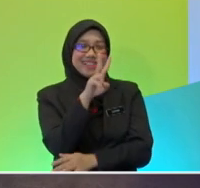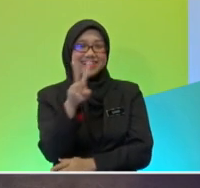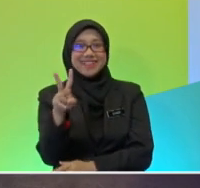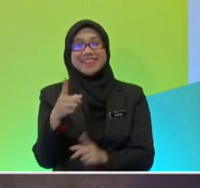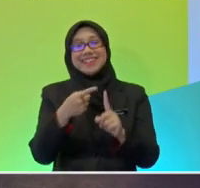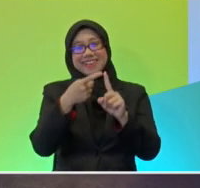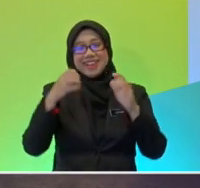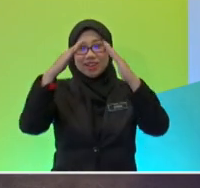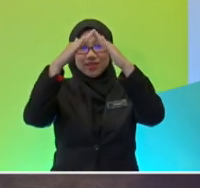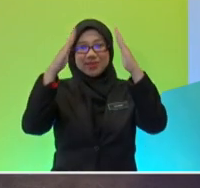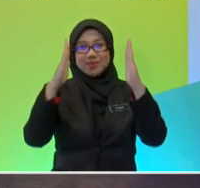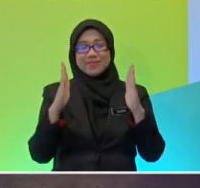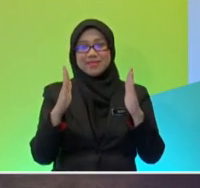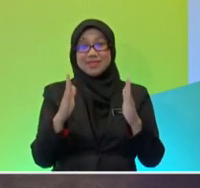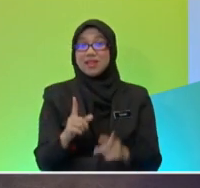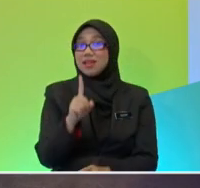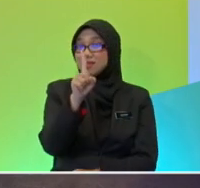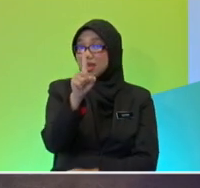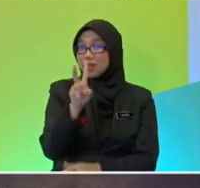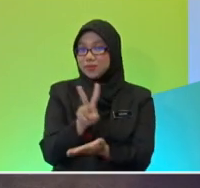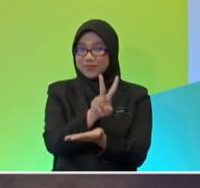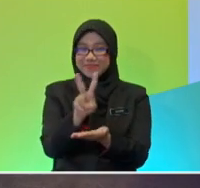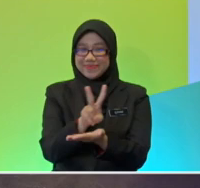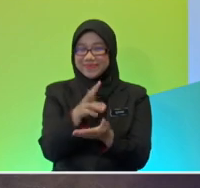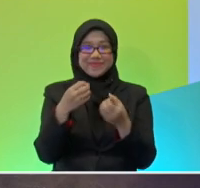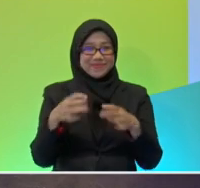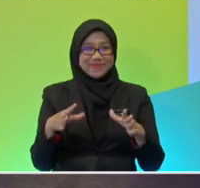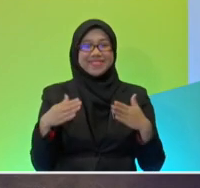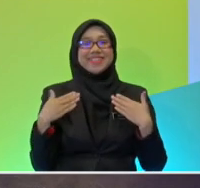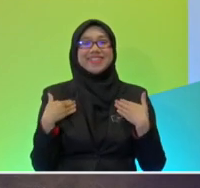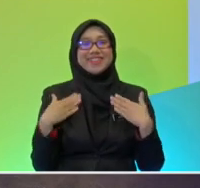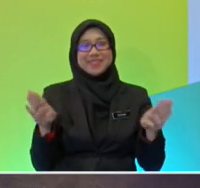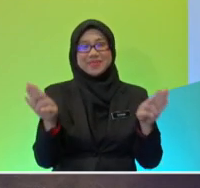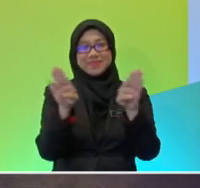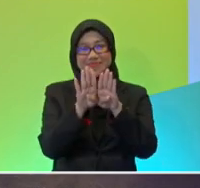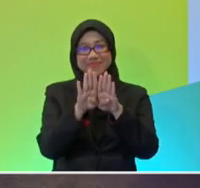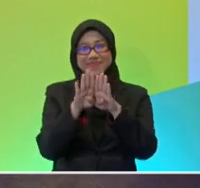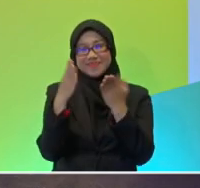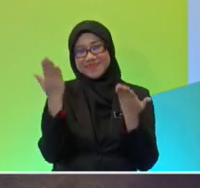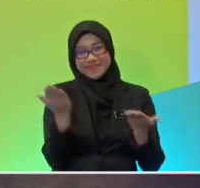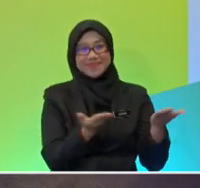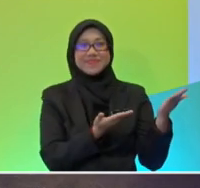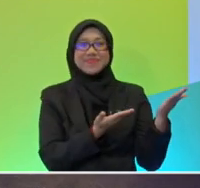akhirnya Jom terlihat satu video yang telah disediakan sebagai penutup saksikan